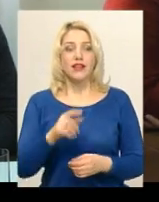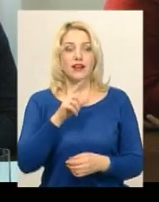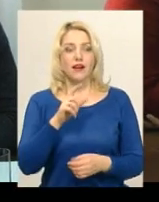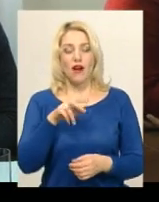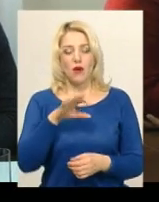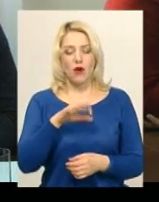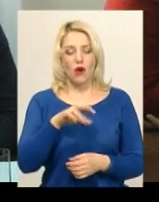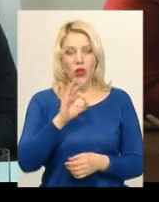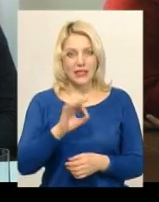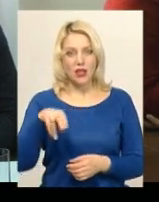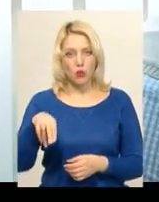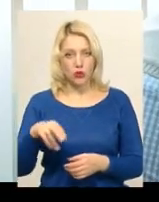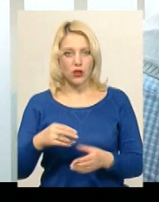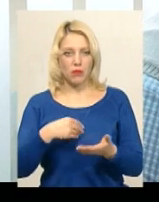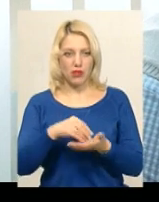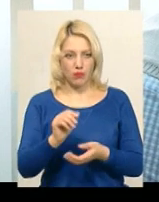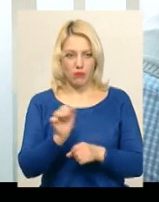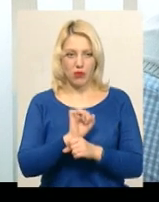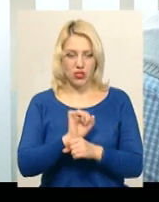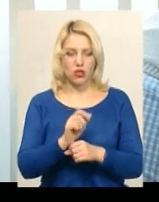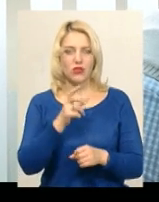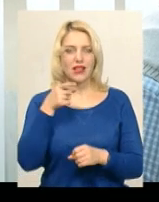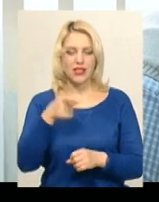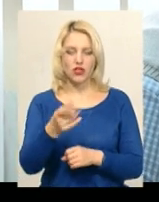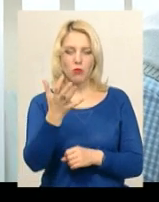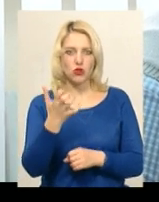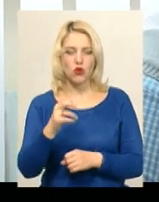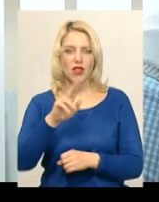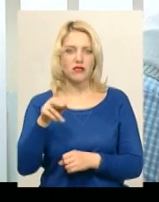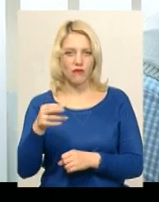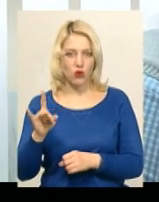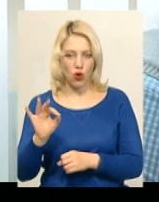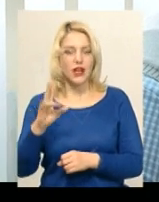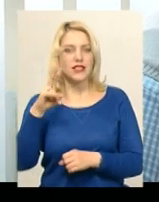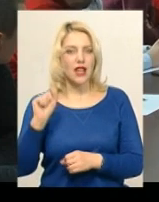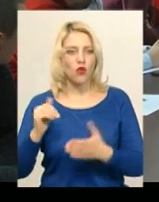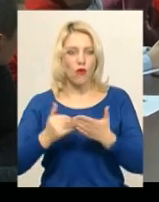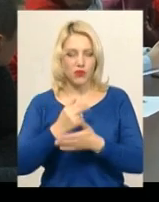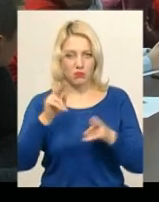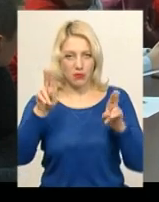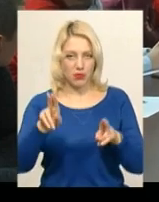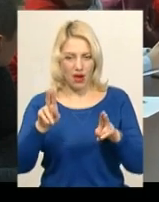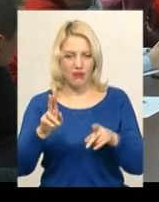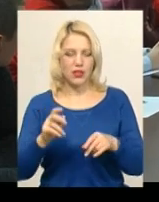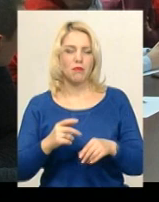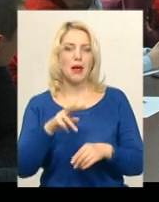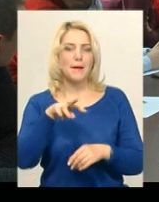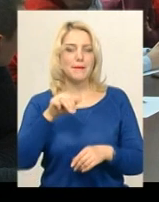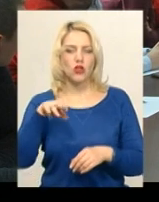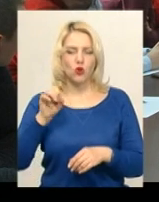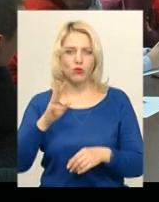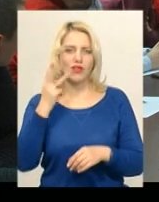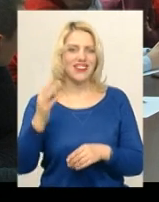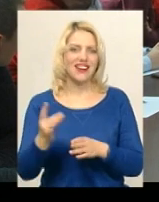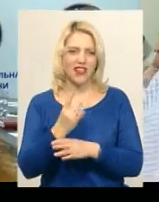придбав машину на іноземній реєстрації за півтора тисячі євро. Чоловік розповідає, за новими правилами розмитення обійдеться втричі дорожче від ціни